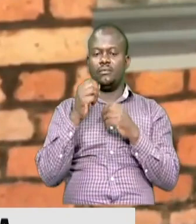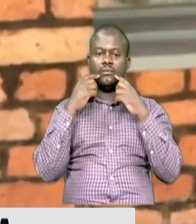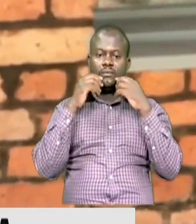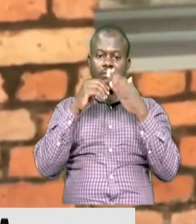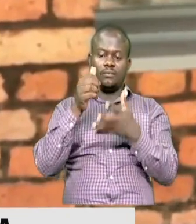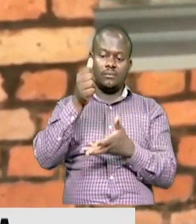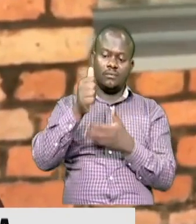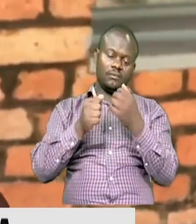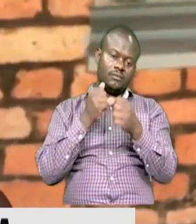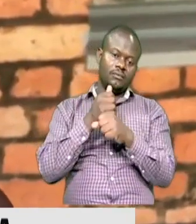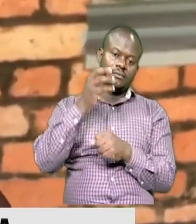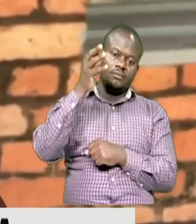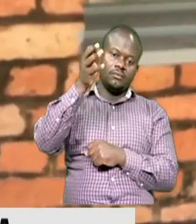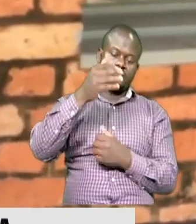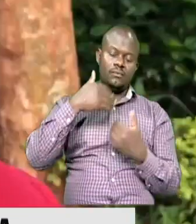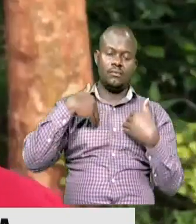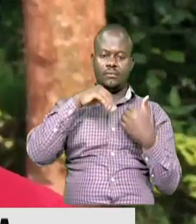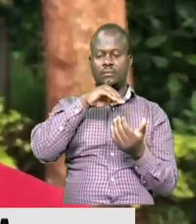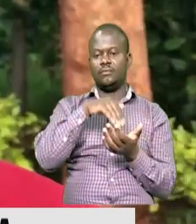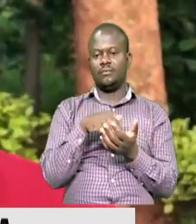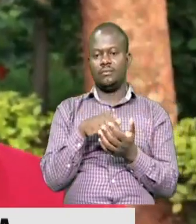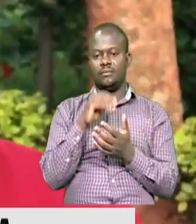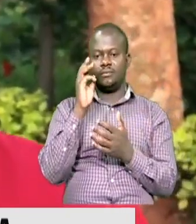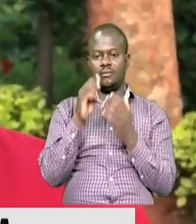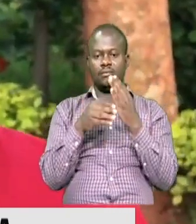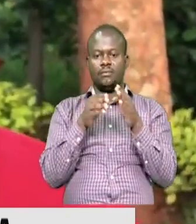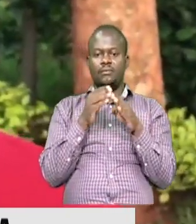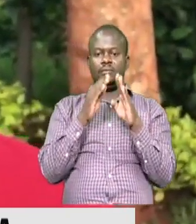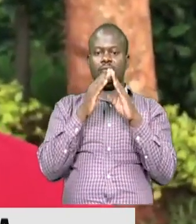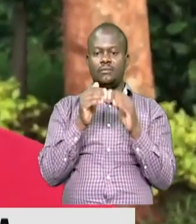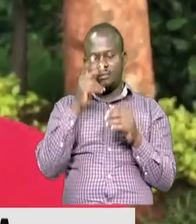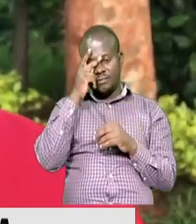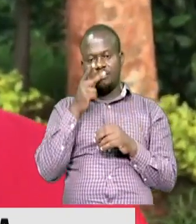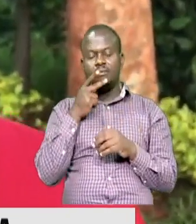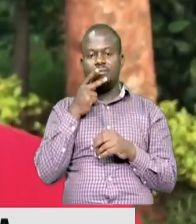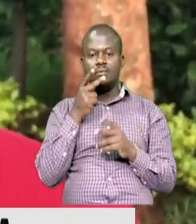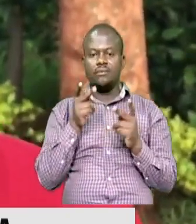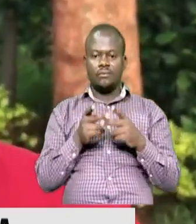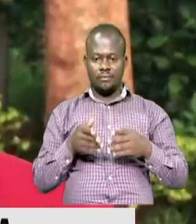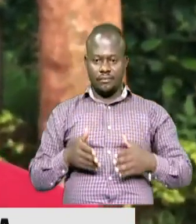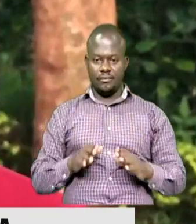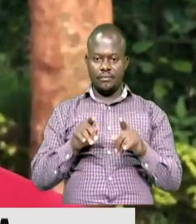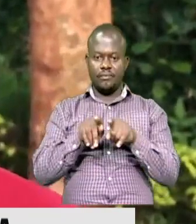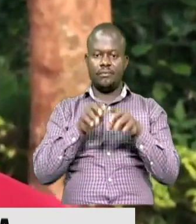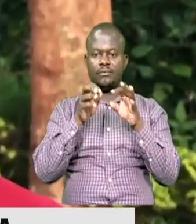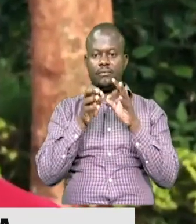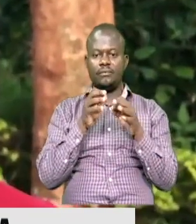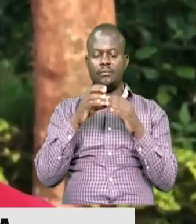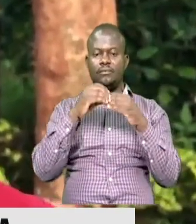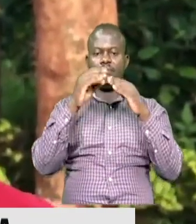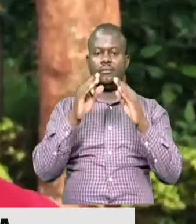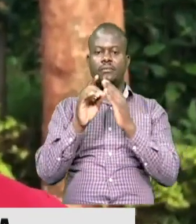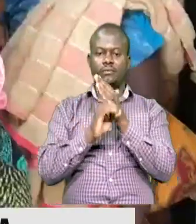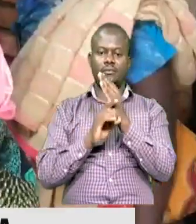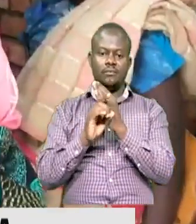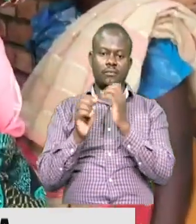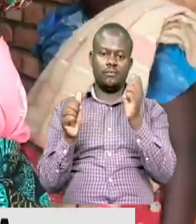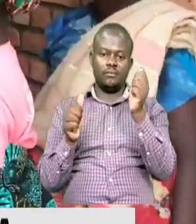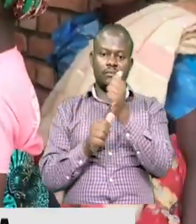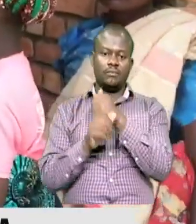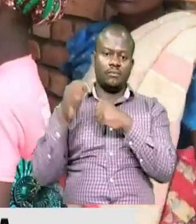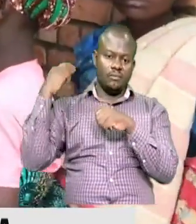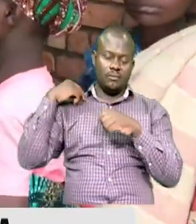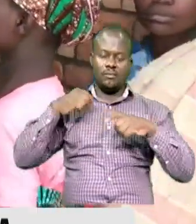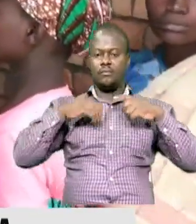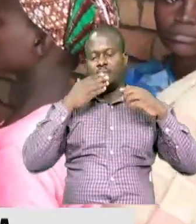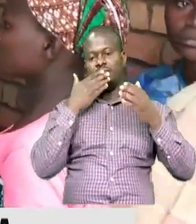y'umwaka utaha iki kigo nderabuzima kizubakirwa inzu y'ababyeyi maternite, nk'uko bisobanurwa n'umuyobozi w'ako karere wungirije ushinzwe imibereho